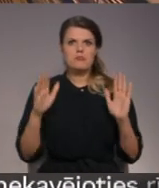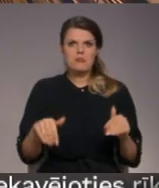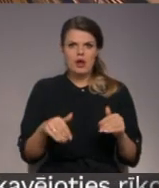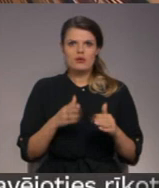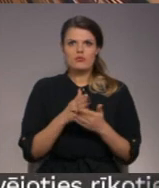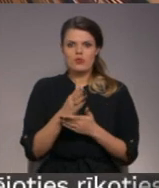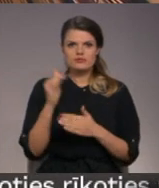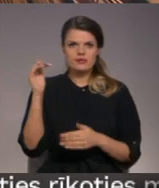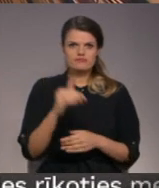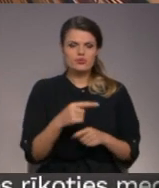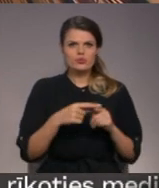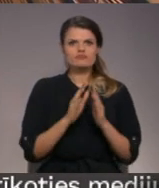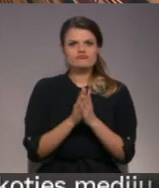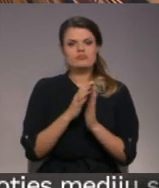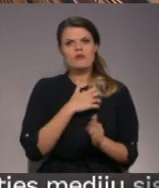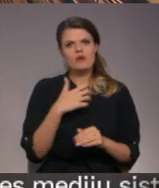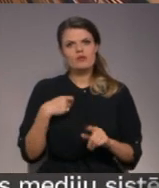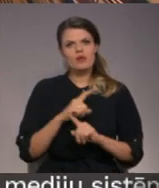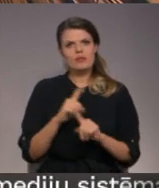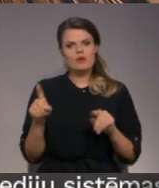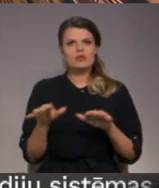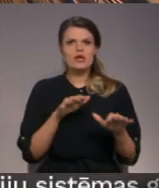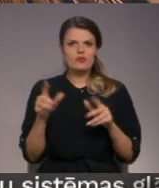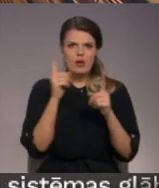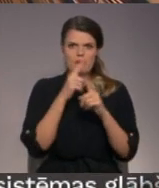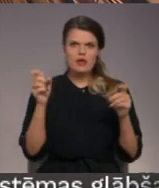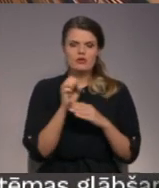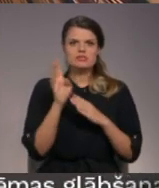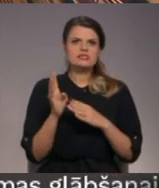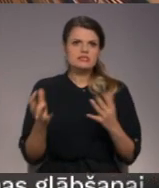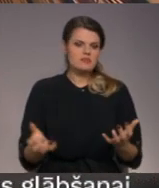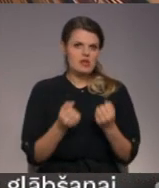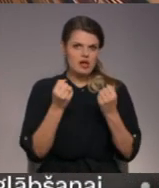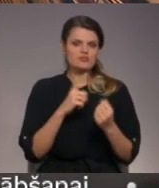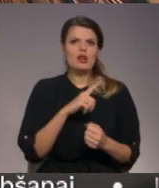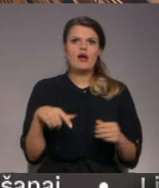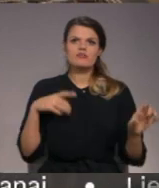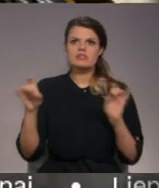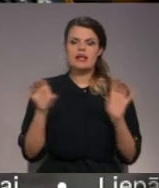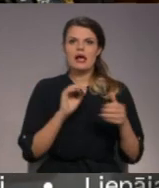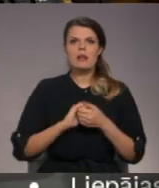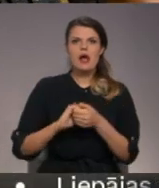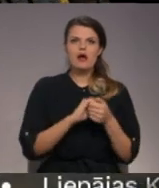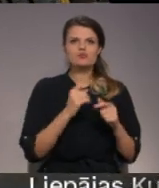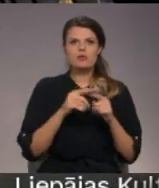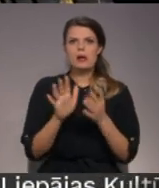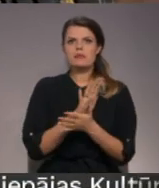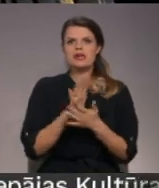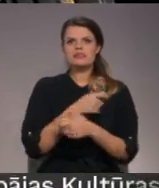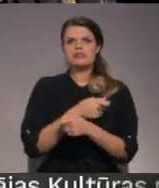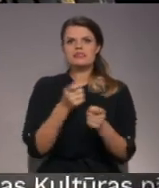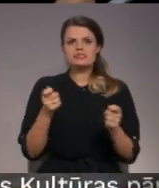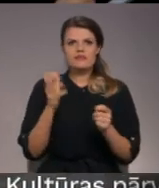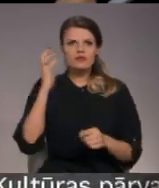neizbēgamo nozares krahu un aicina valdību nekavējoties rīkoties mediju sistēmas glābšanai. Latvijas reklāmas asociācija un